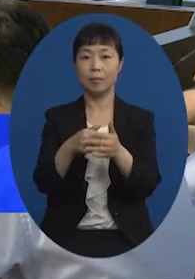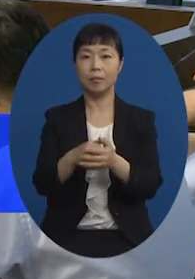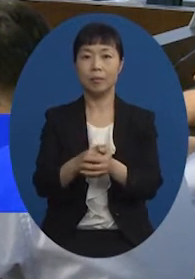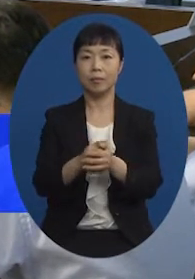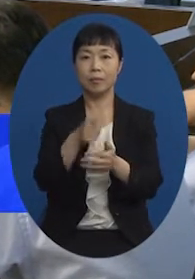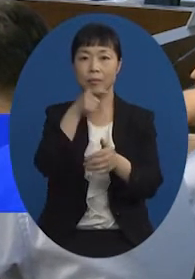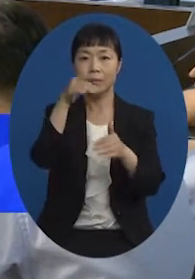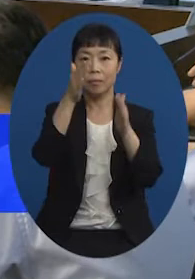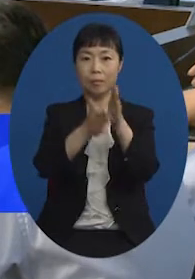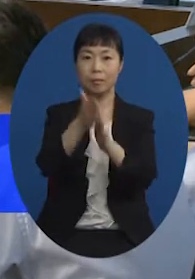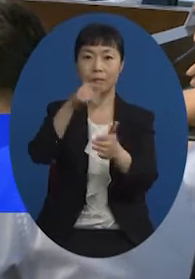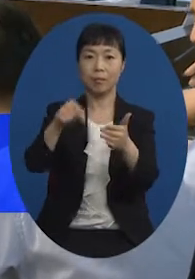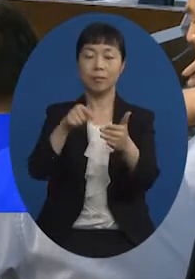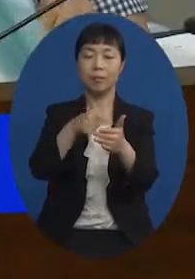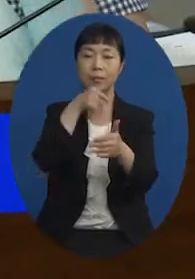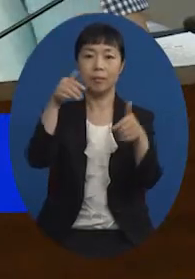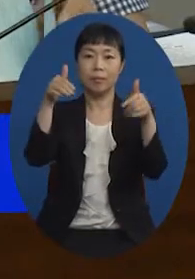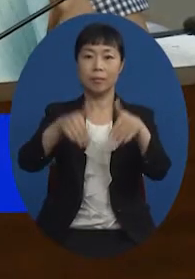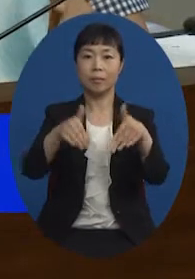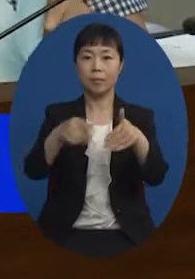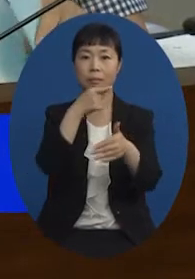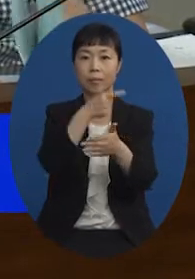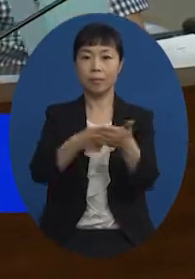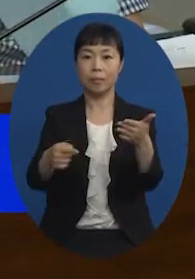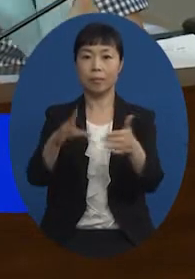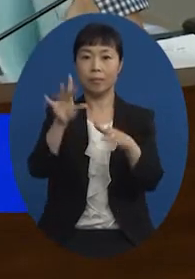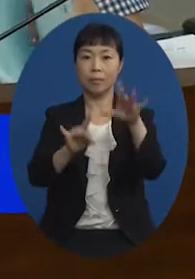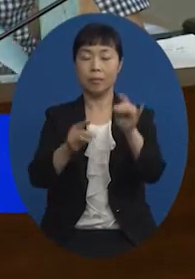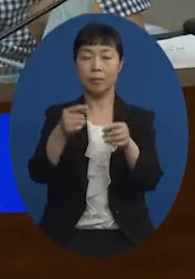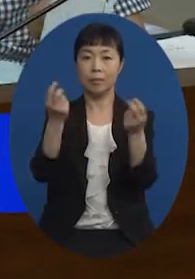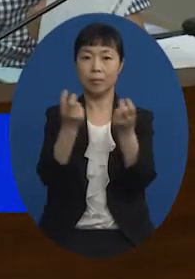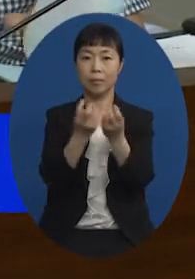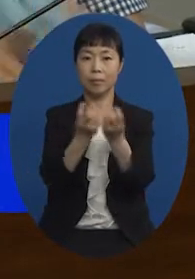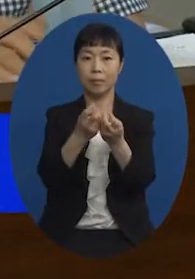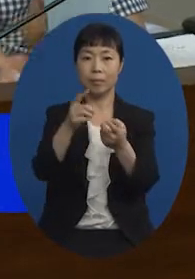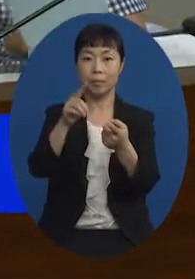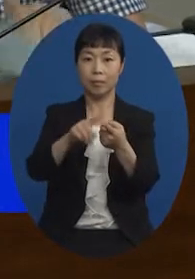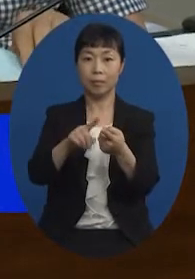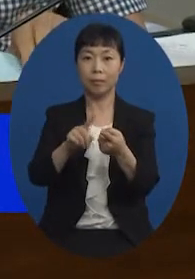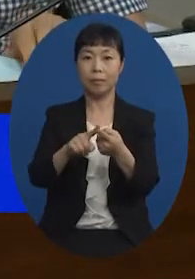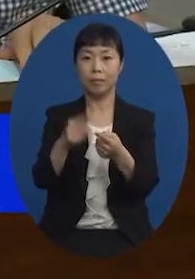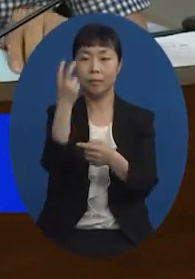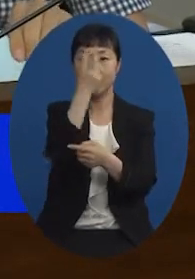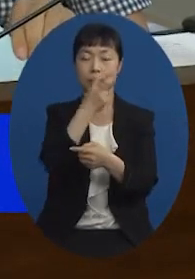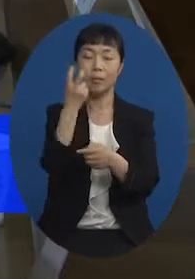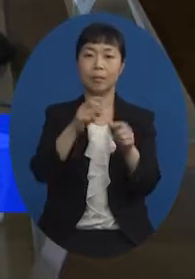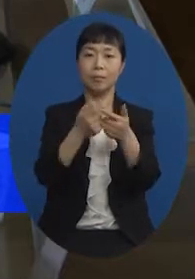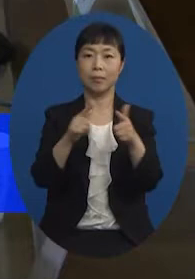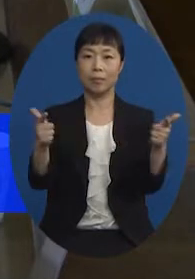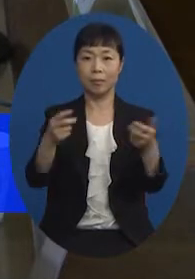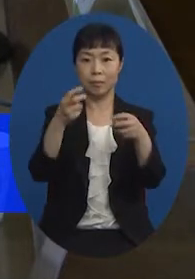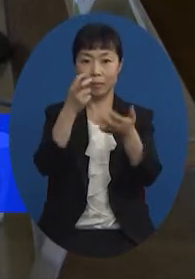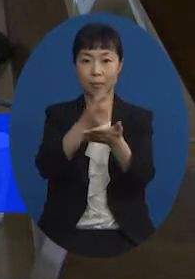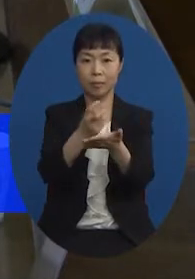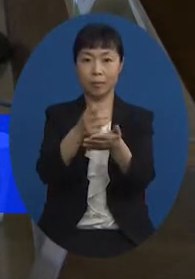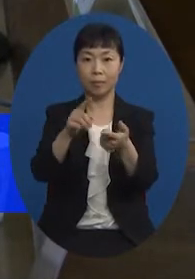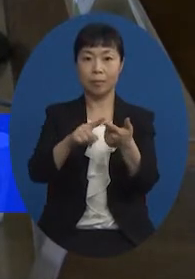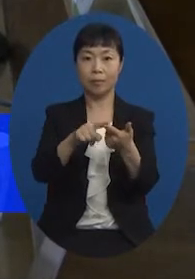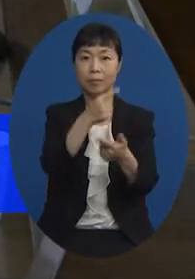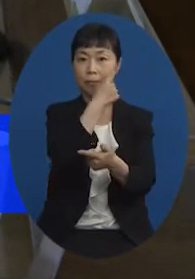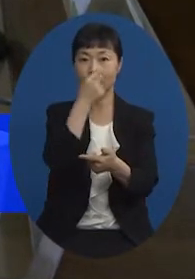점검 회의에서는 도시 내 빗물 처리 기능을 확충하고 홍수와 가뭄에 대비해 수자원을 관리하는 것과 같은 다양한